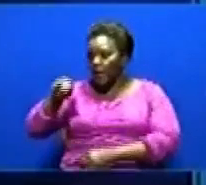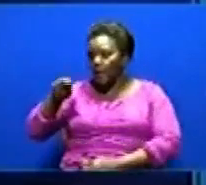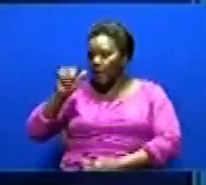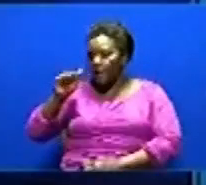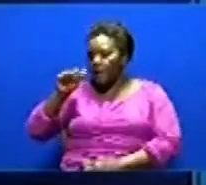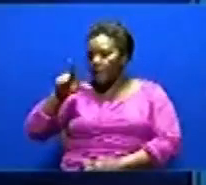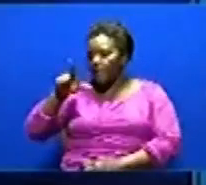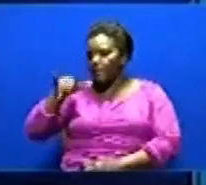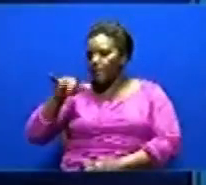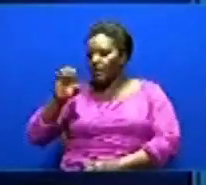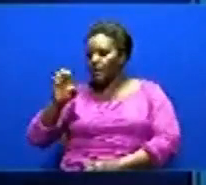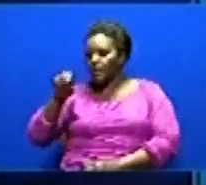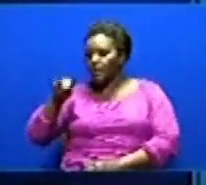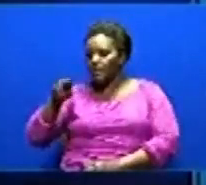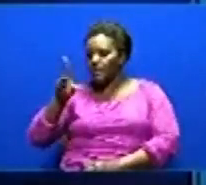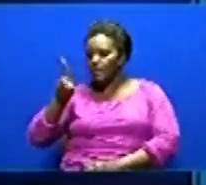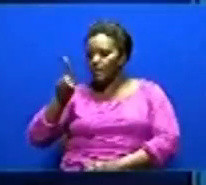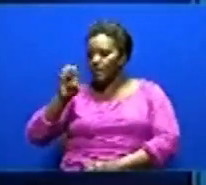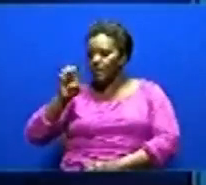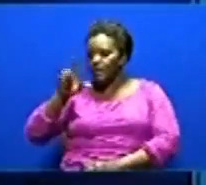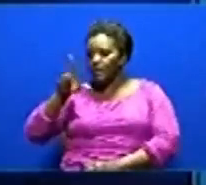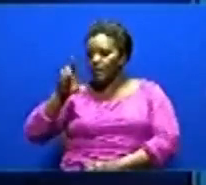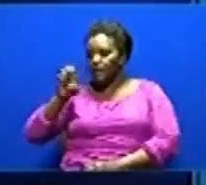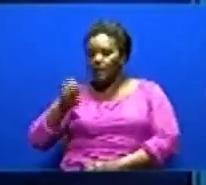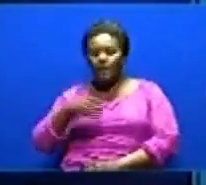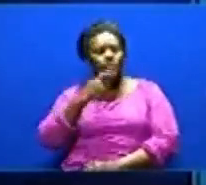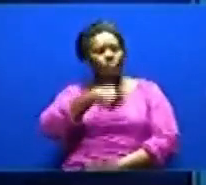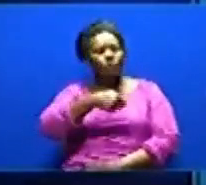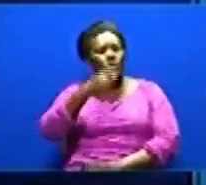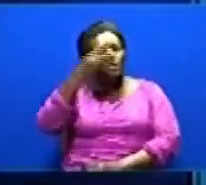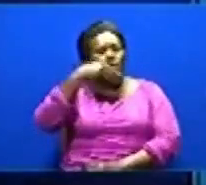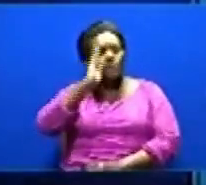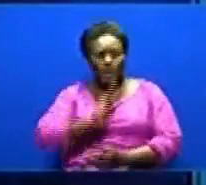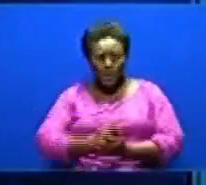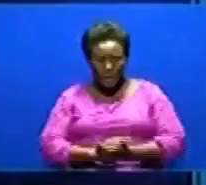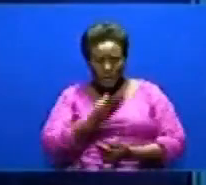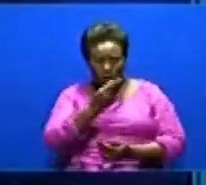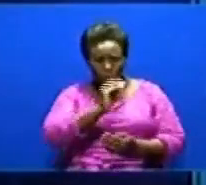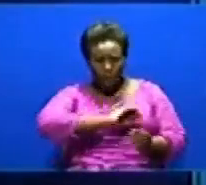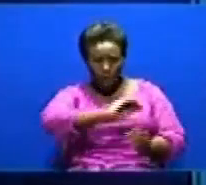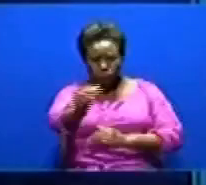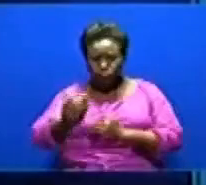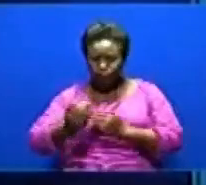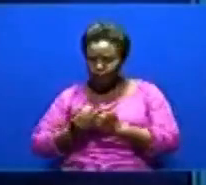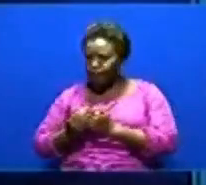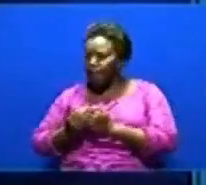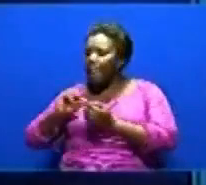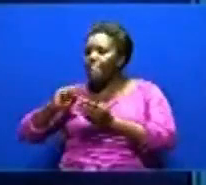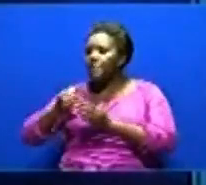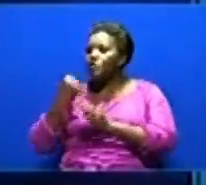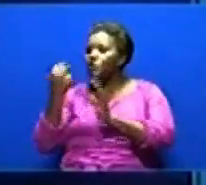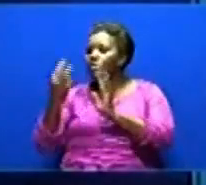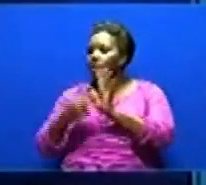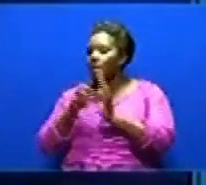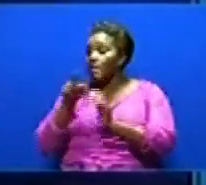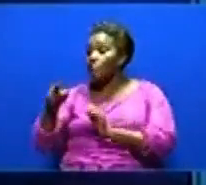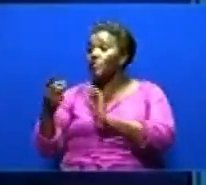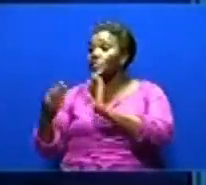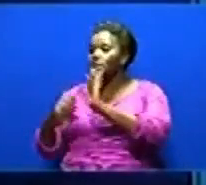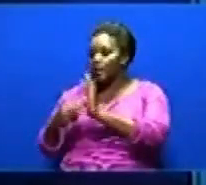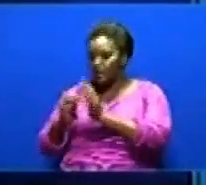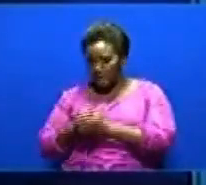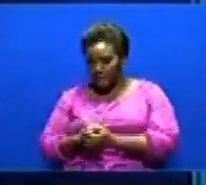kwa uamuzi wake wa kurejesha fedha za wakulima shilingi bilioni 8.8